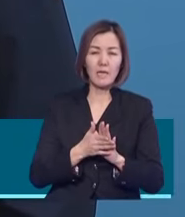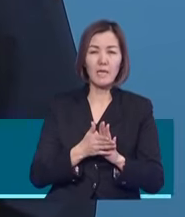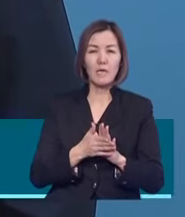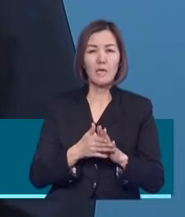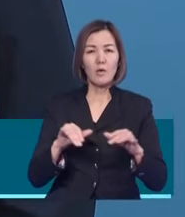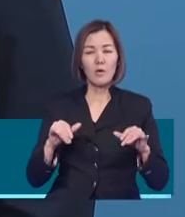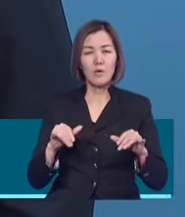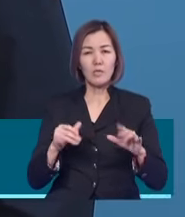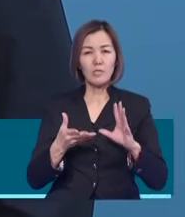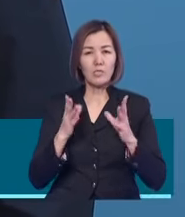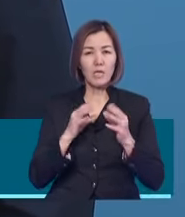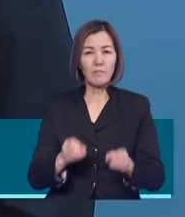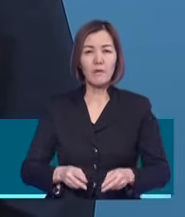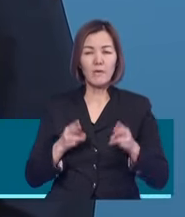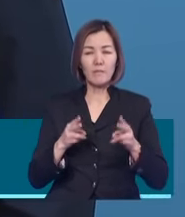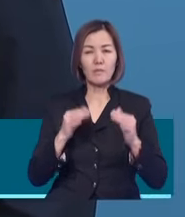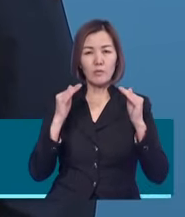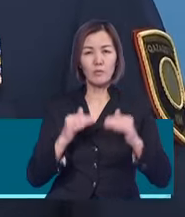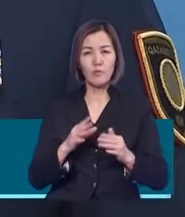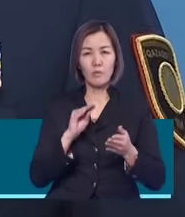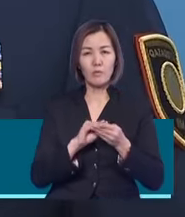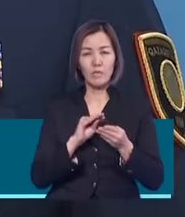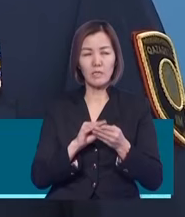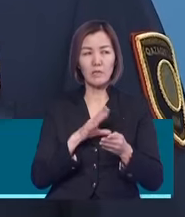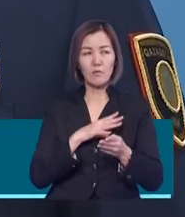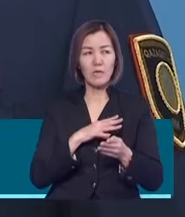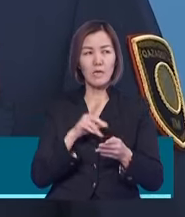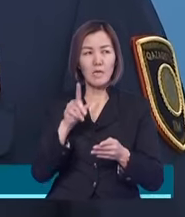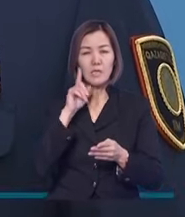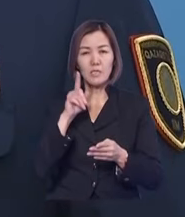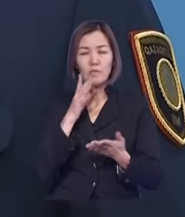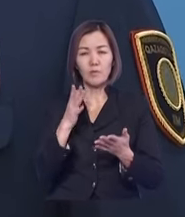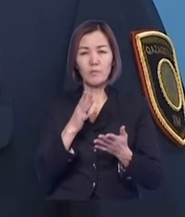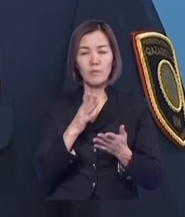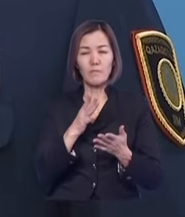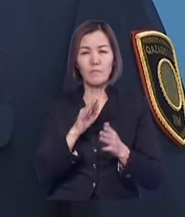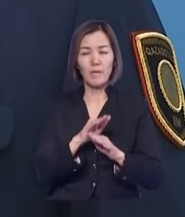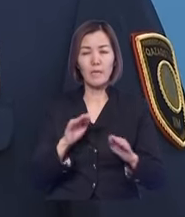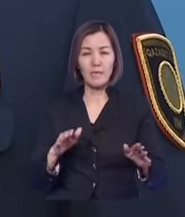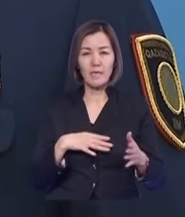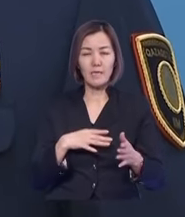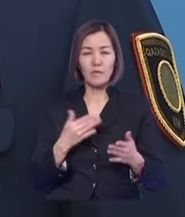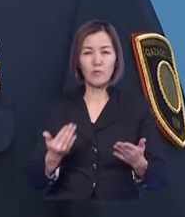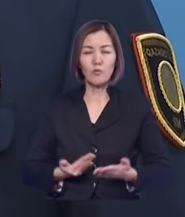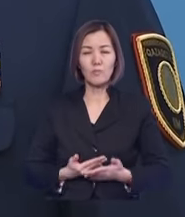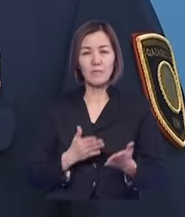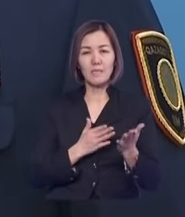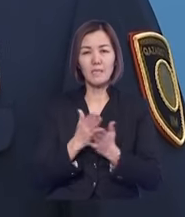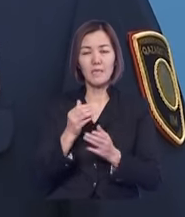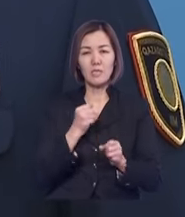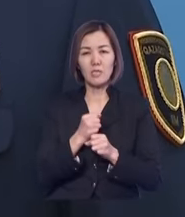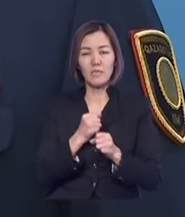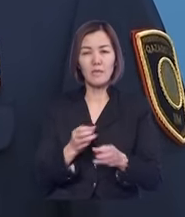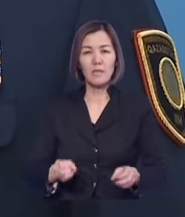баяндадым. Жалпы қылмыстың төмендеуі сақталуда, сондай-ақ жасөспірімдер арасында және тұрмыстық салада жасалған қылмыстар да